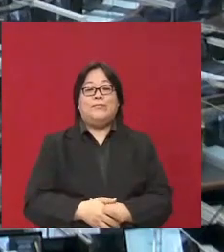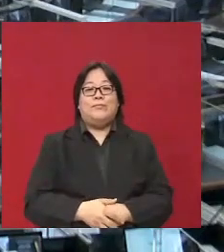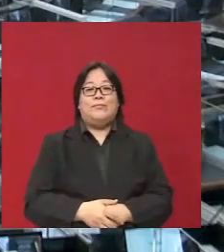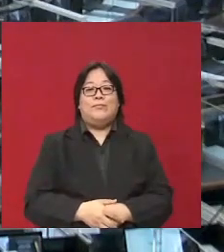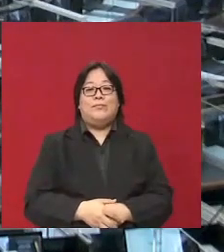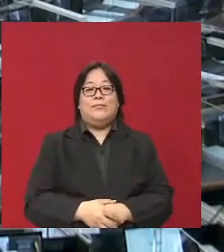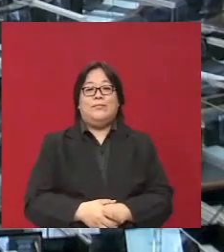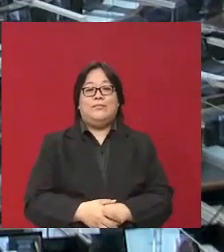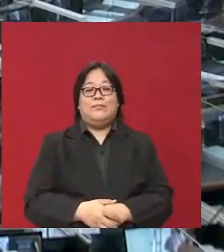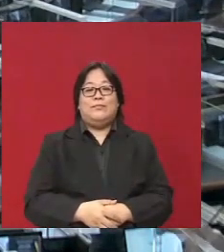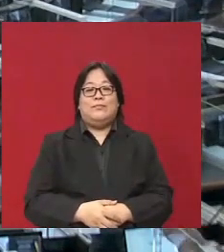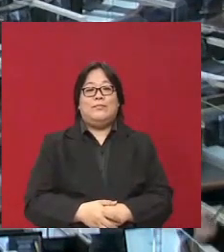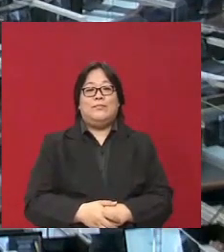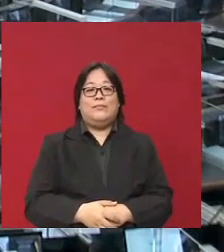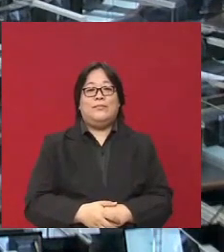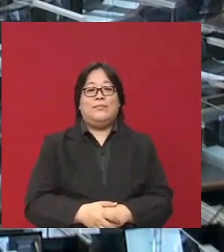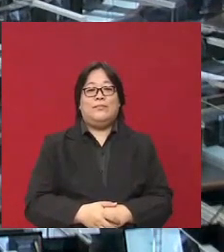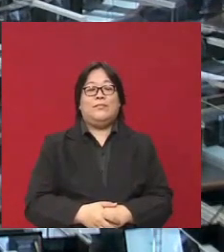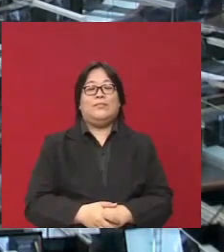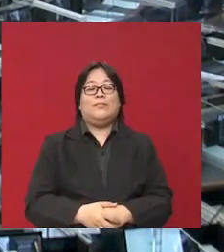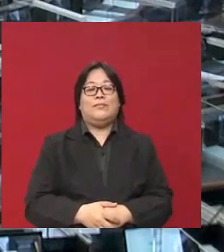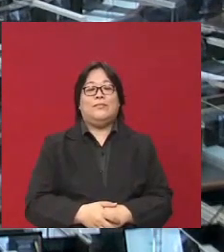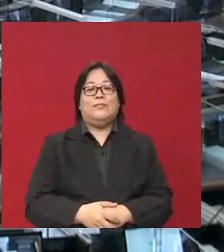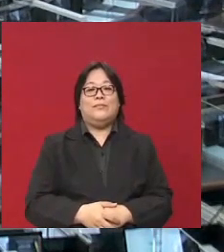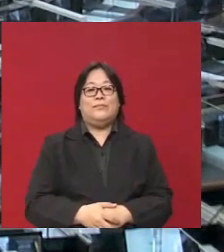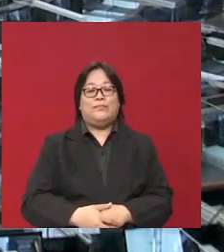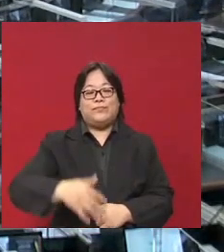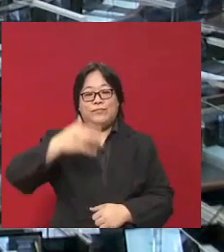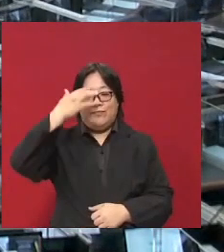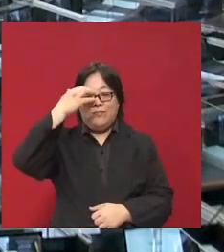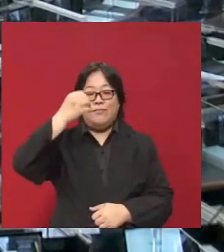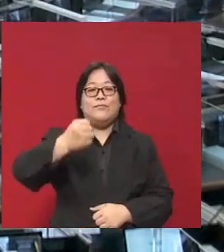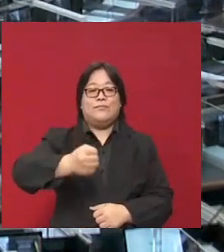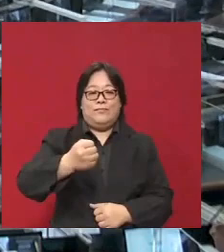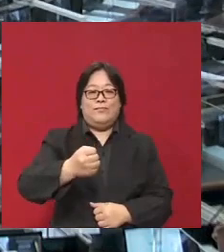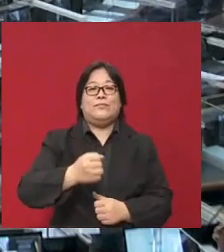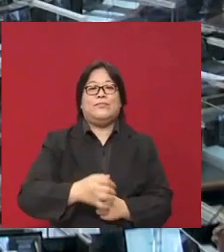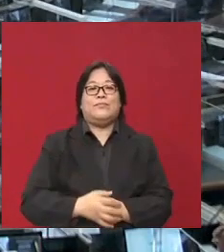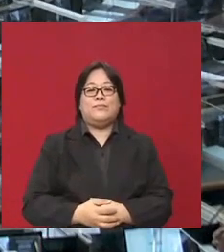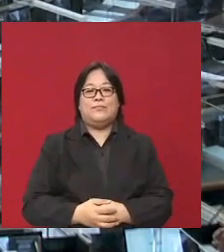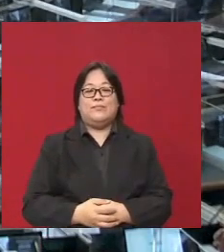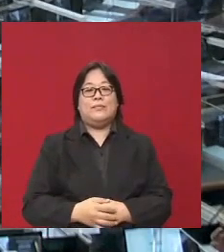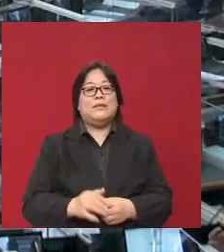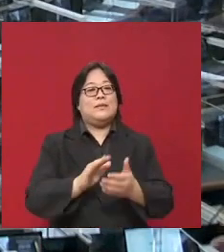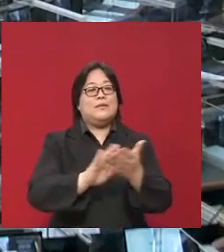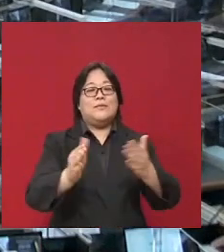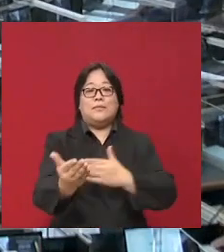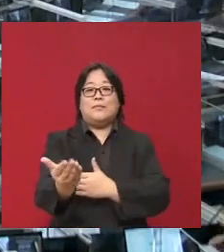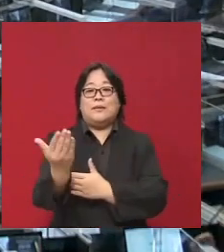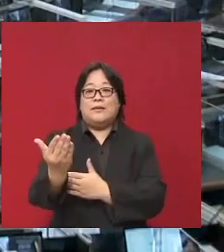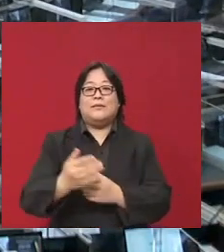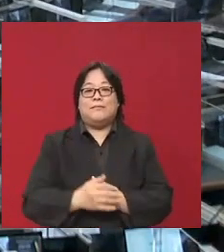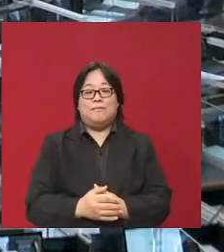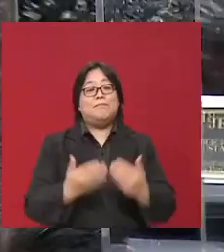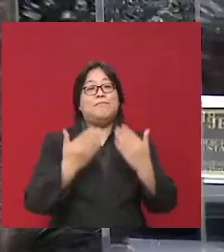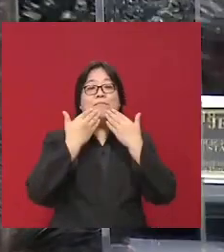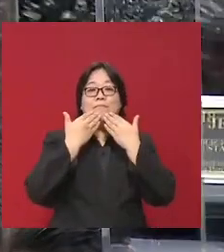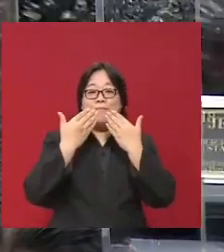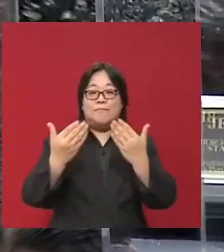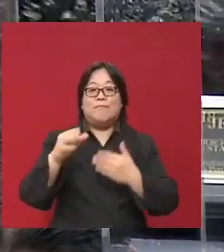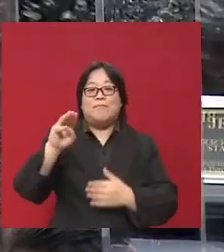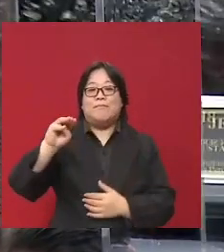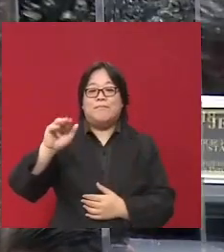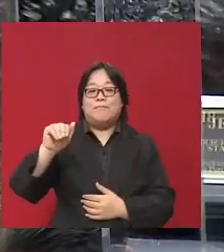hai Hai sudah madu rahim salamualaikum warahmatullahi wabarakatuh dan selamat pagi terima kasih